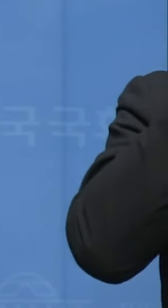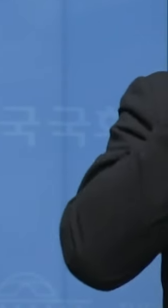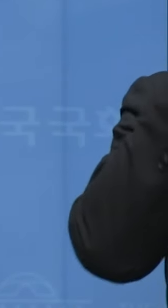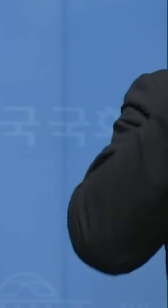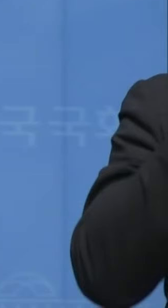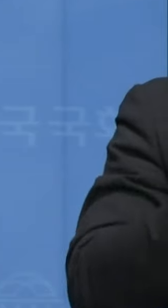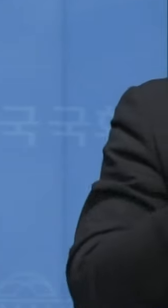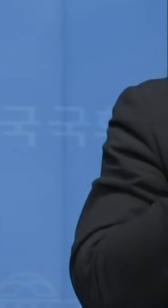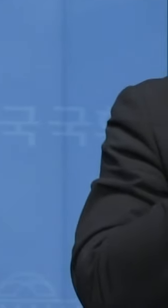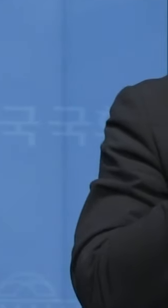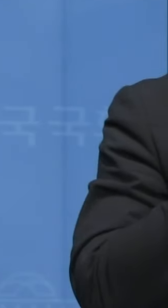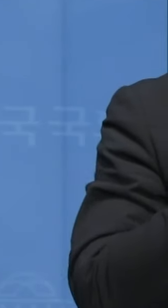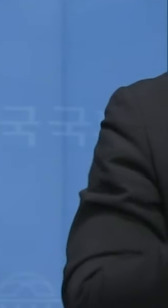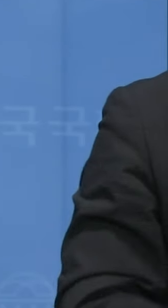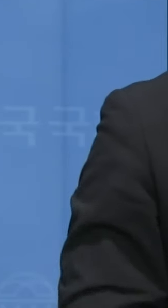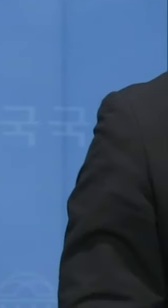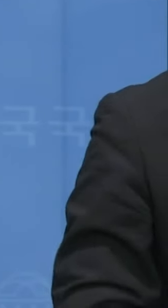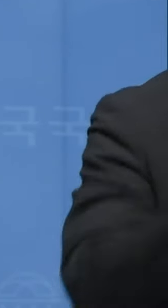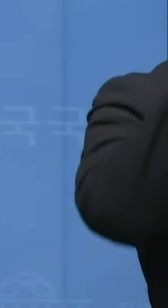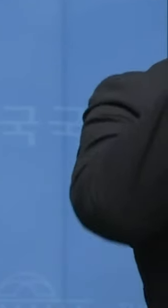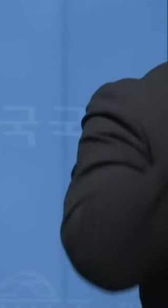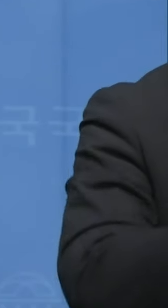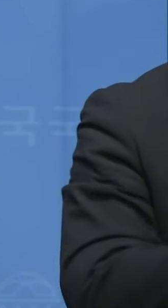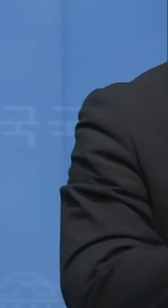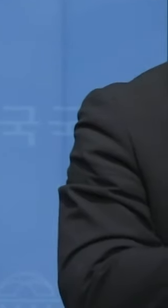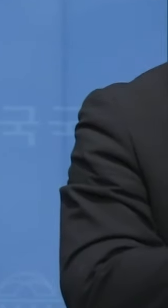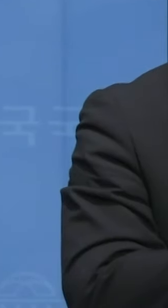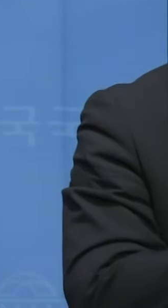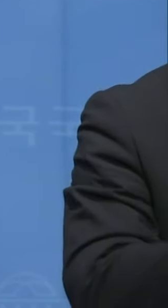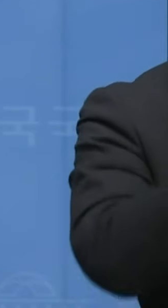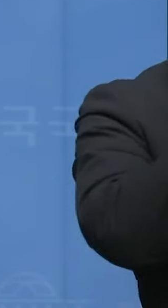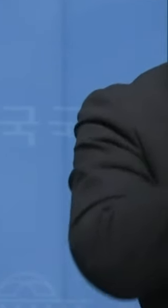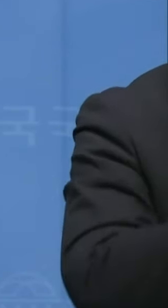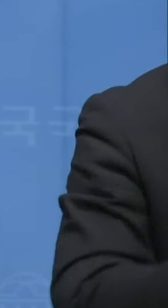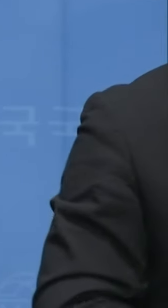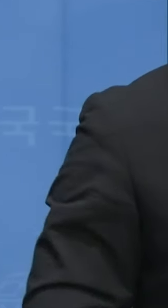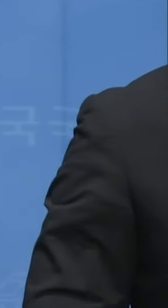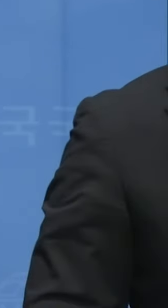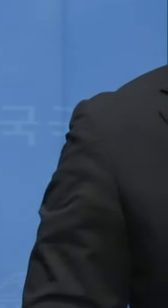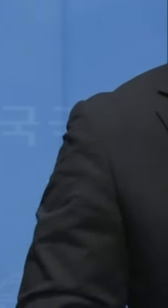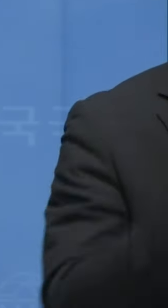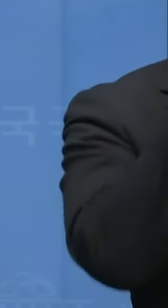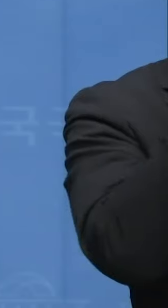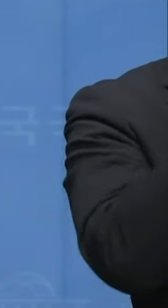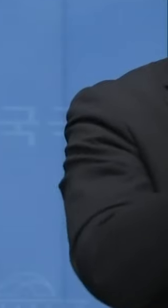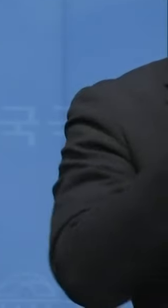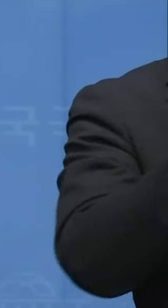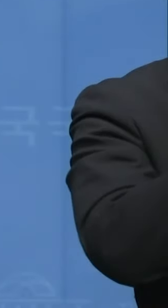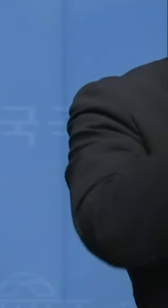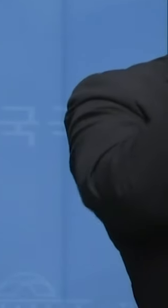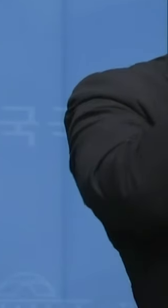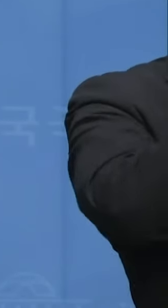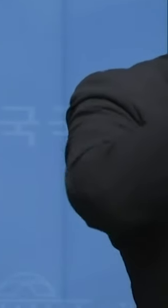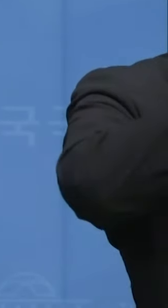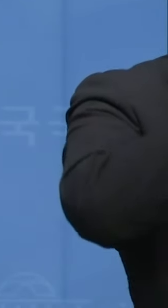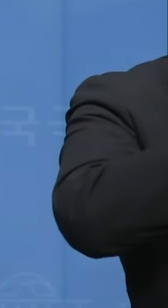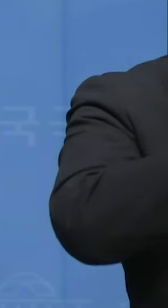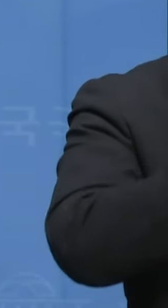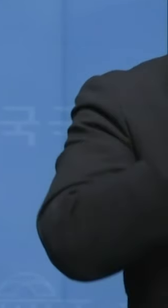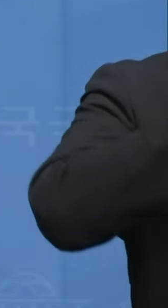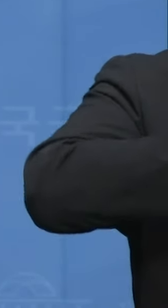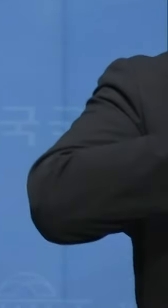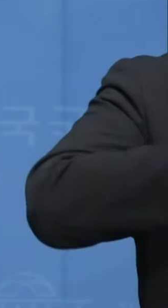성남지청장 수 검사는 윤성열 대통령의 검찰총장 시절 대검 대변인을 재직했던